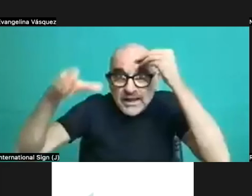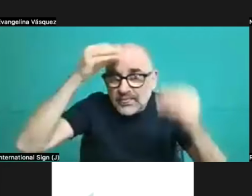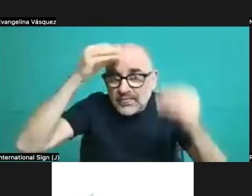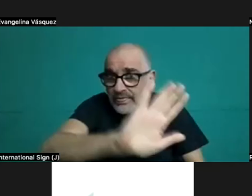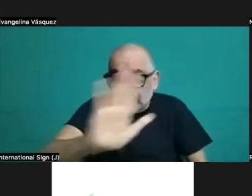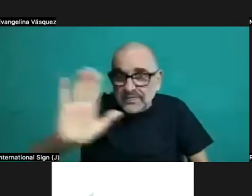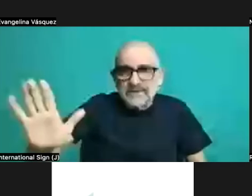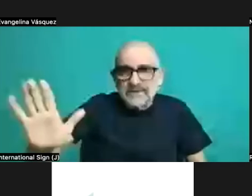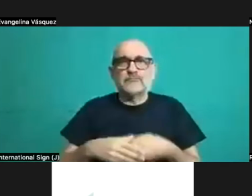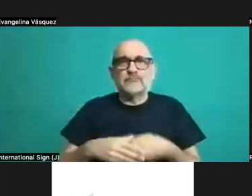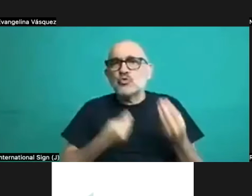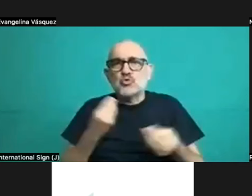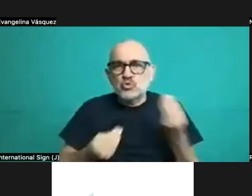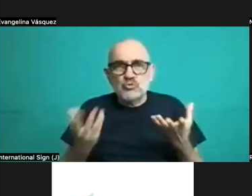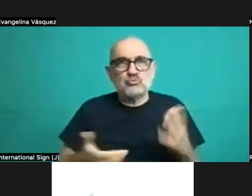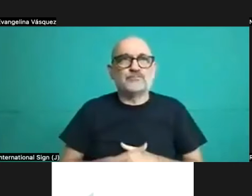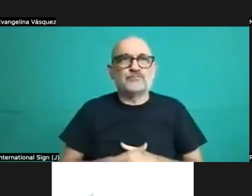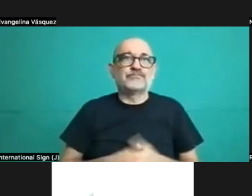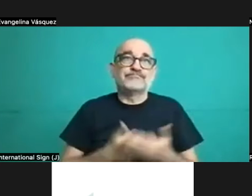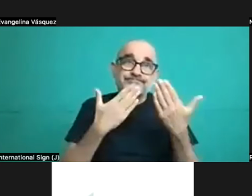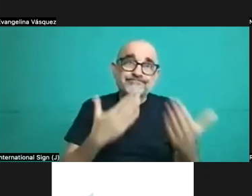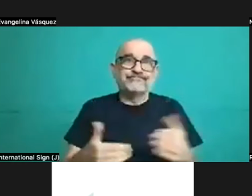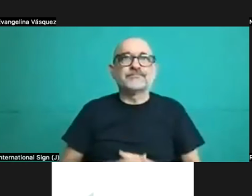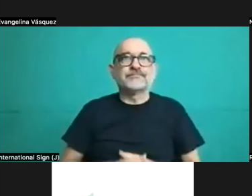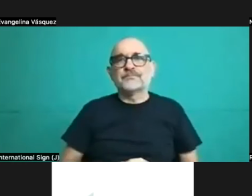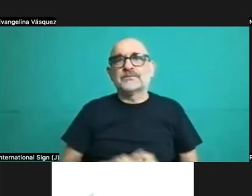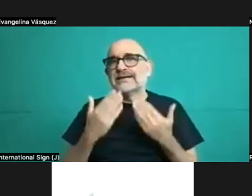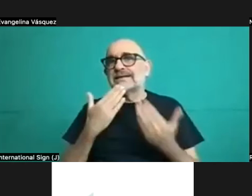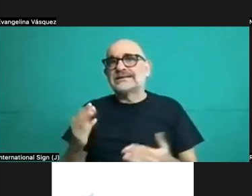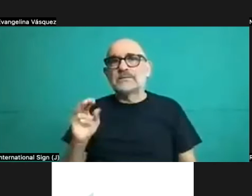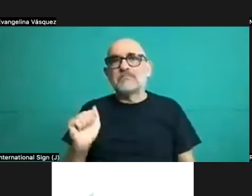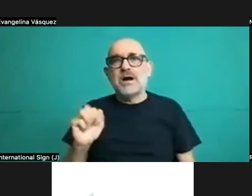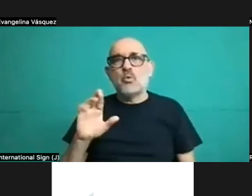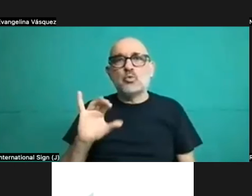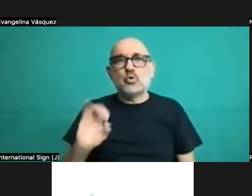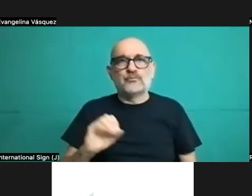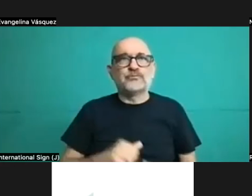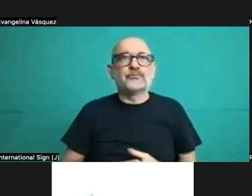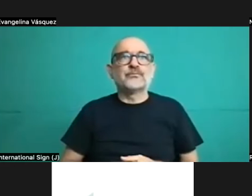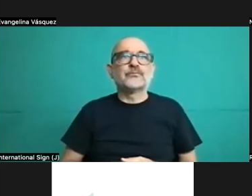Merci beaucoup, Mauro. Nous restons donc